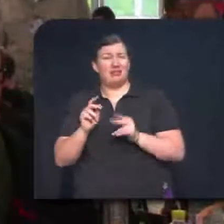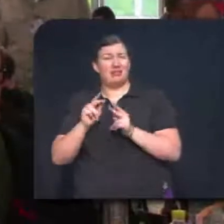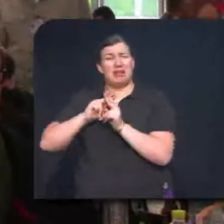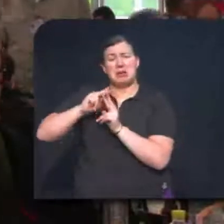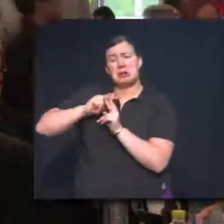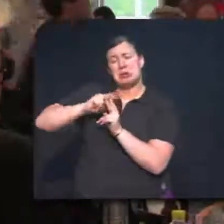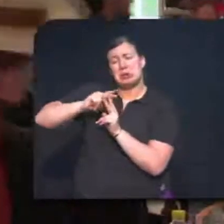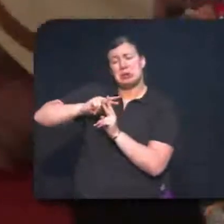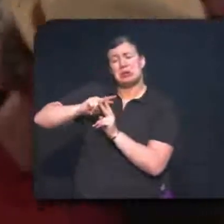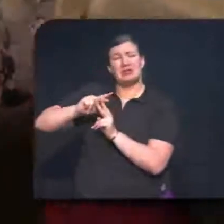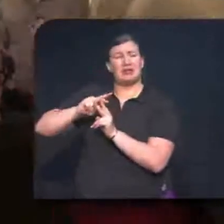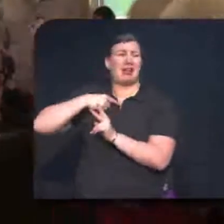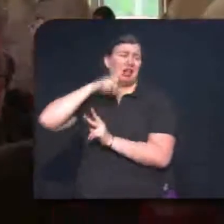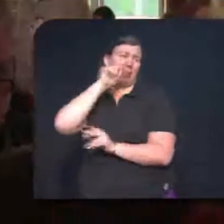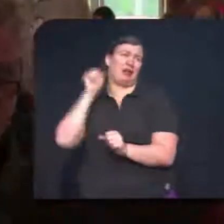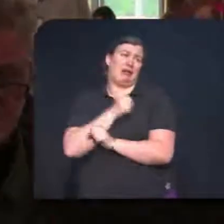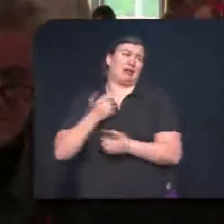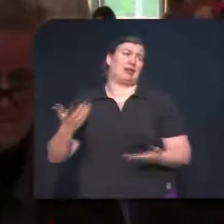Antrag